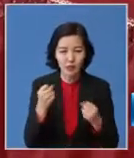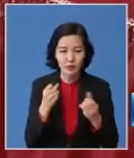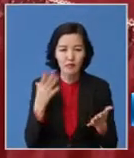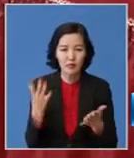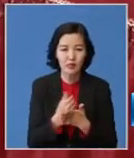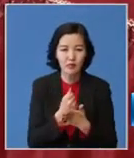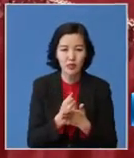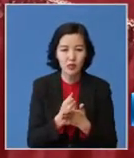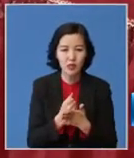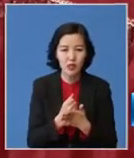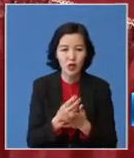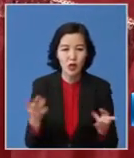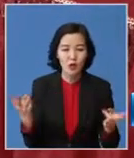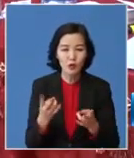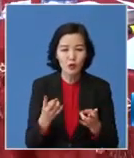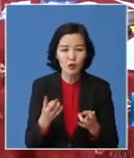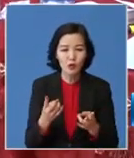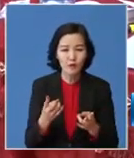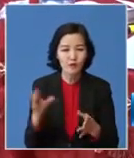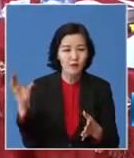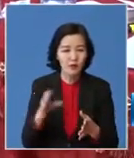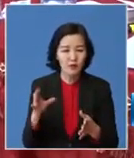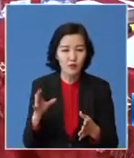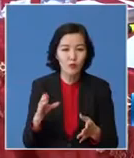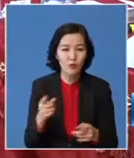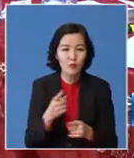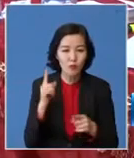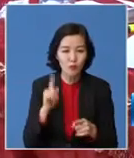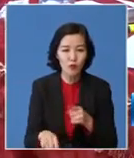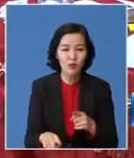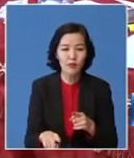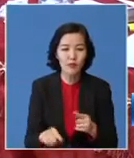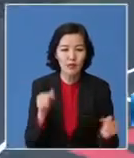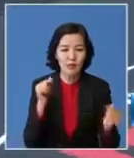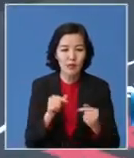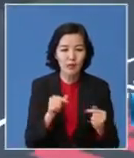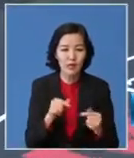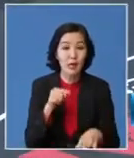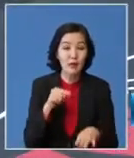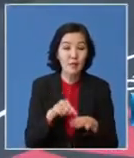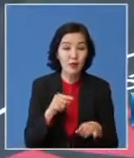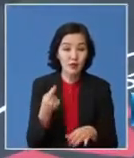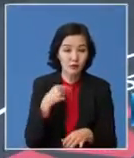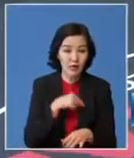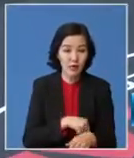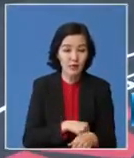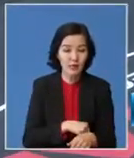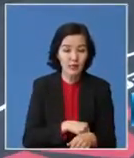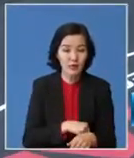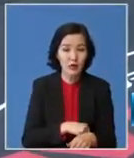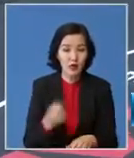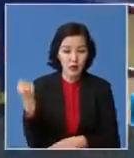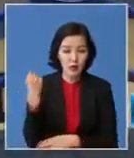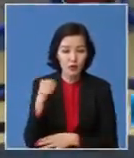достижений, поскольку нужно в доли секунд суметь распознать не только тактику противника, но и прочувствовать его характер. Чтобы стать